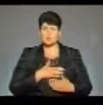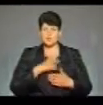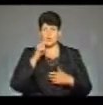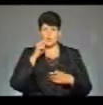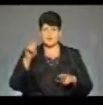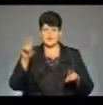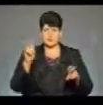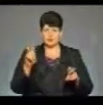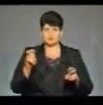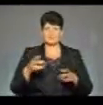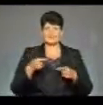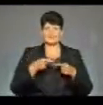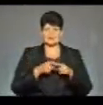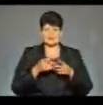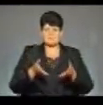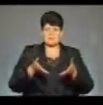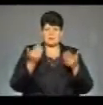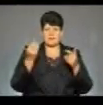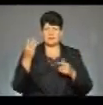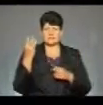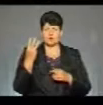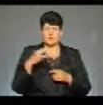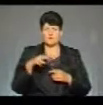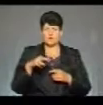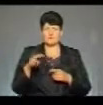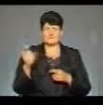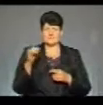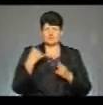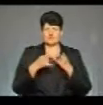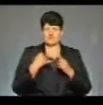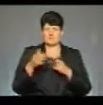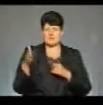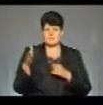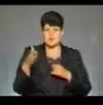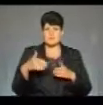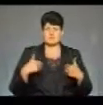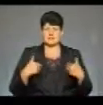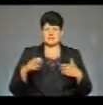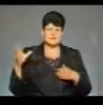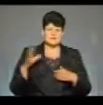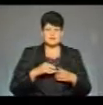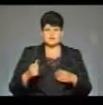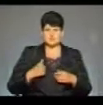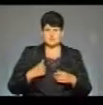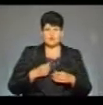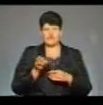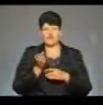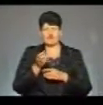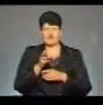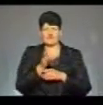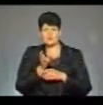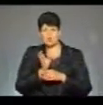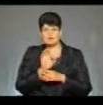бойовій техніці підняли 3-метровий синьо-жовтий прапор. Вітання від усіх військових цієї бригади у відеозверненні